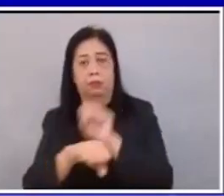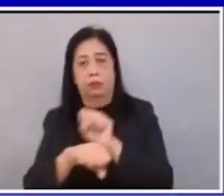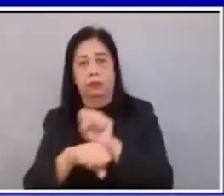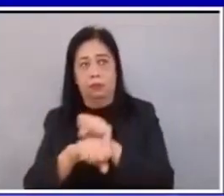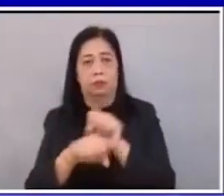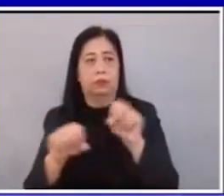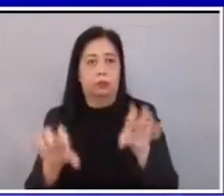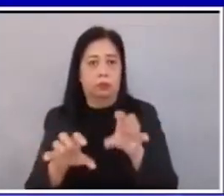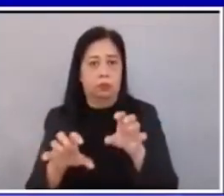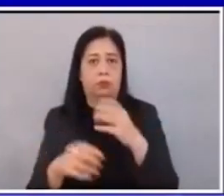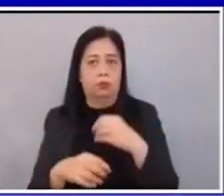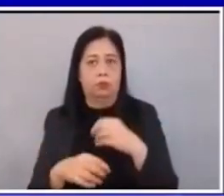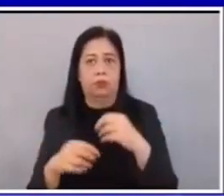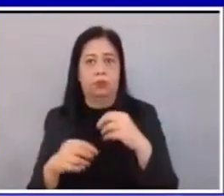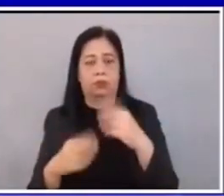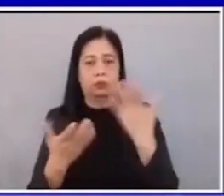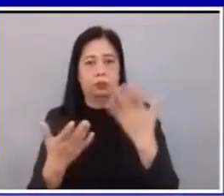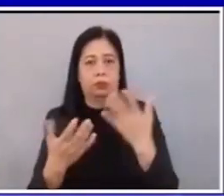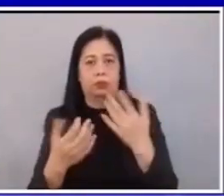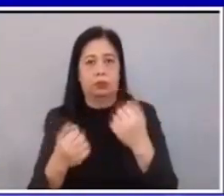ating unemployment rate kasi